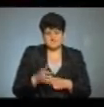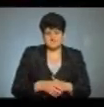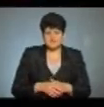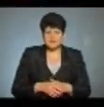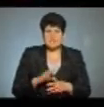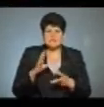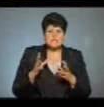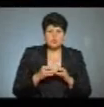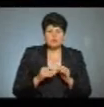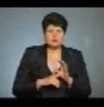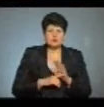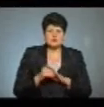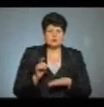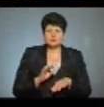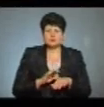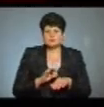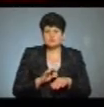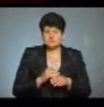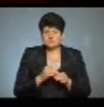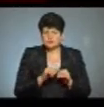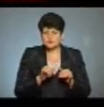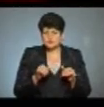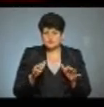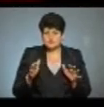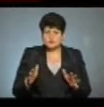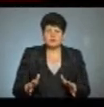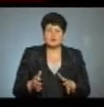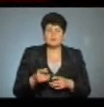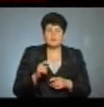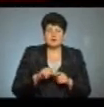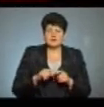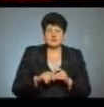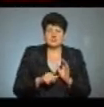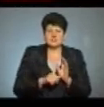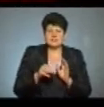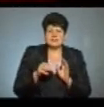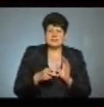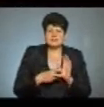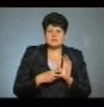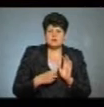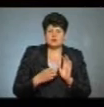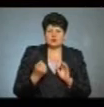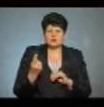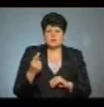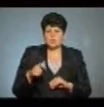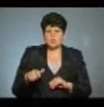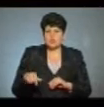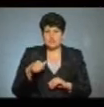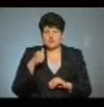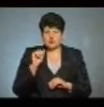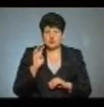від початку епідемії лабораторний центр методом полімеразно-ланцюгової реакції обстежив 6711 людей. Вчора